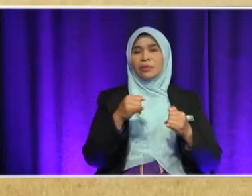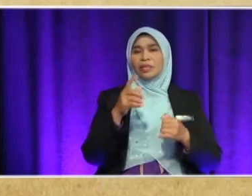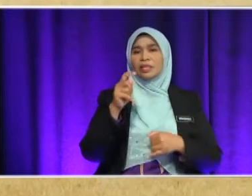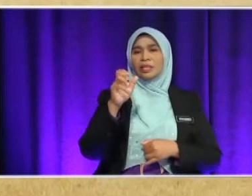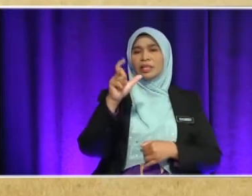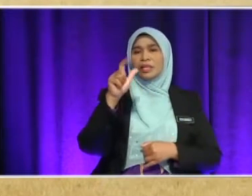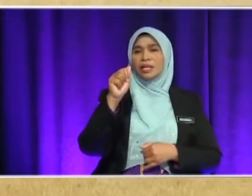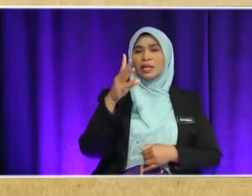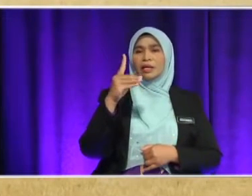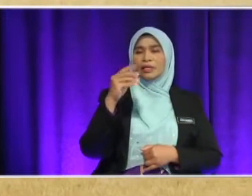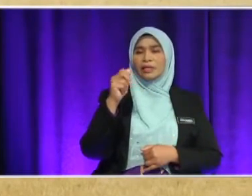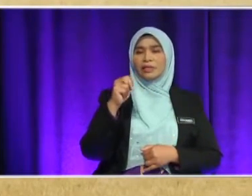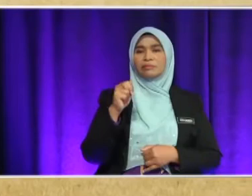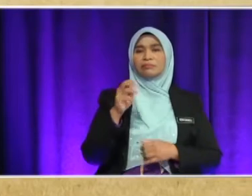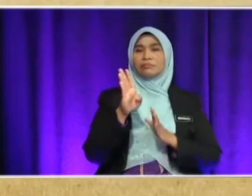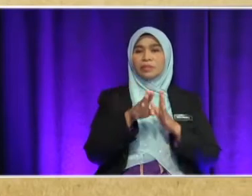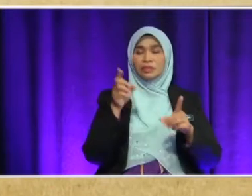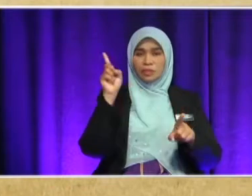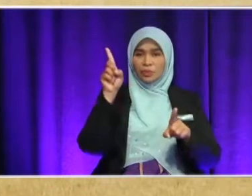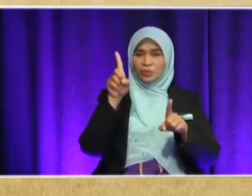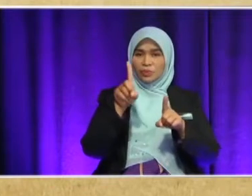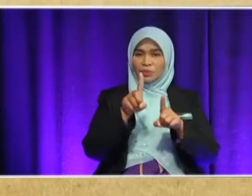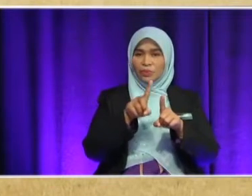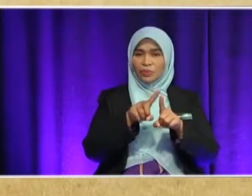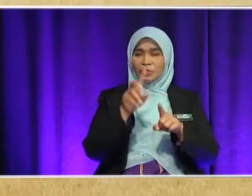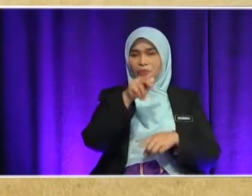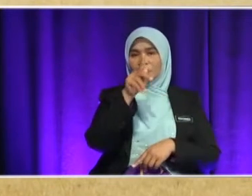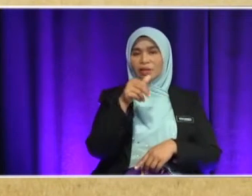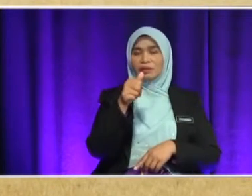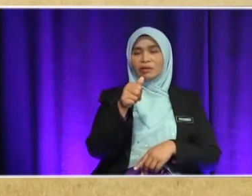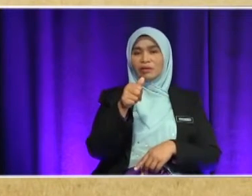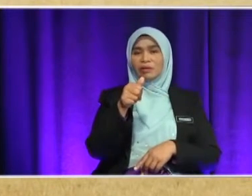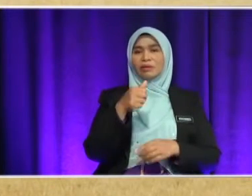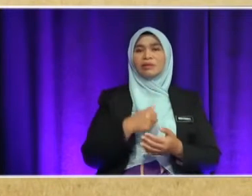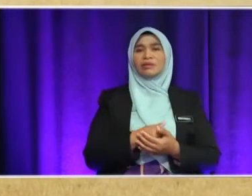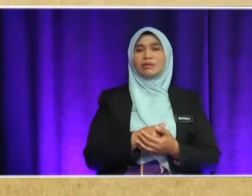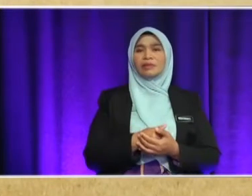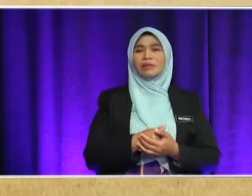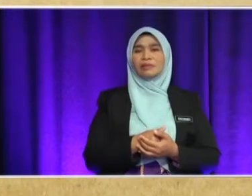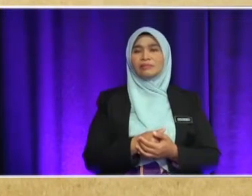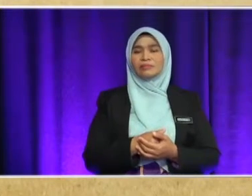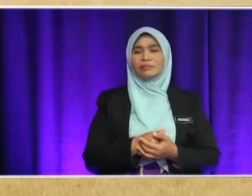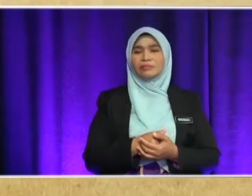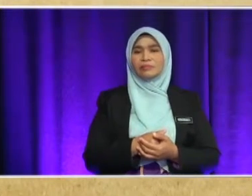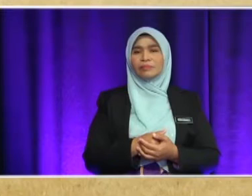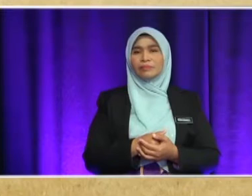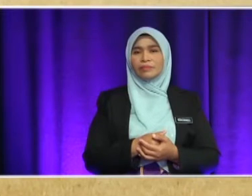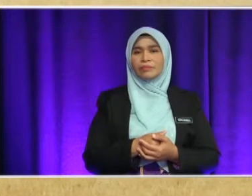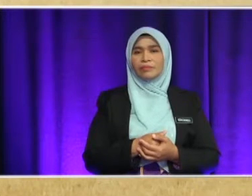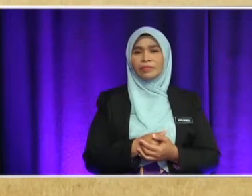Anda mengamalkan akhlak yang baik juga satu bentuk dakwah sebab ketika kita ini